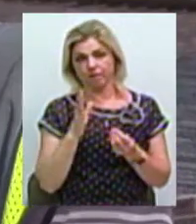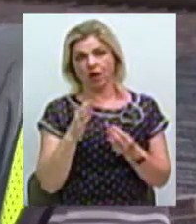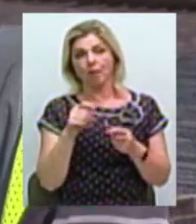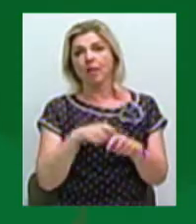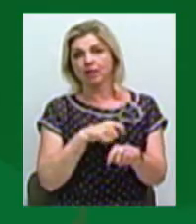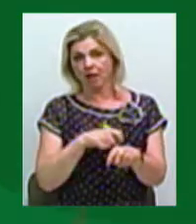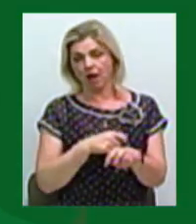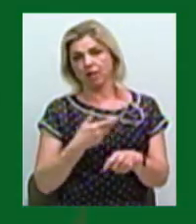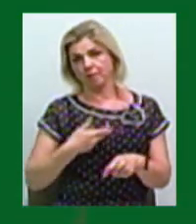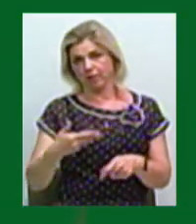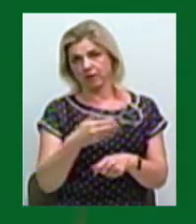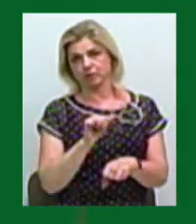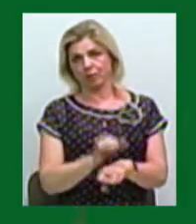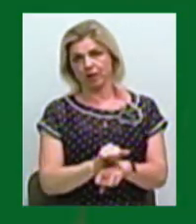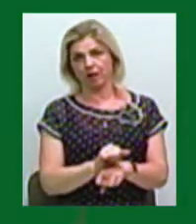зупиняємося.